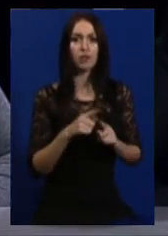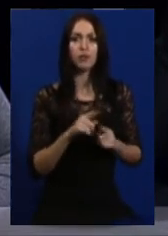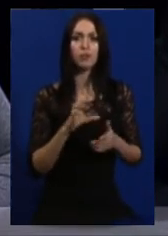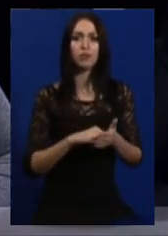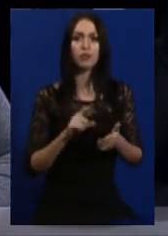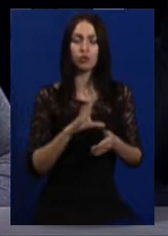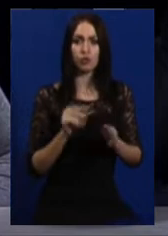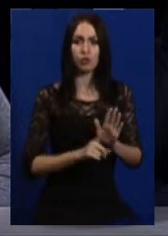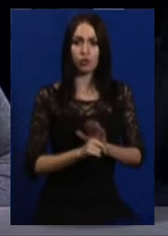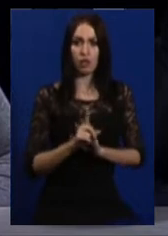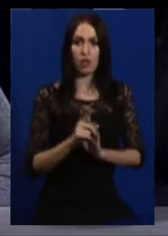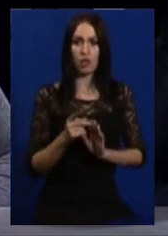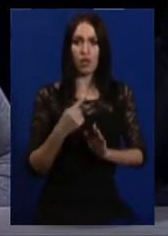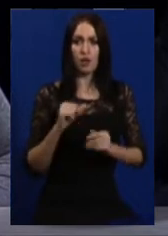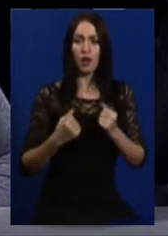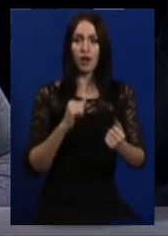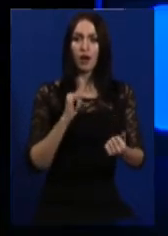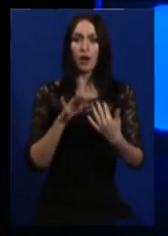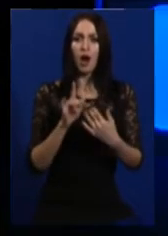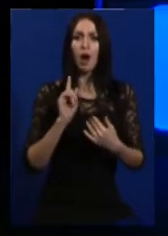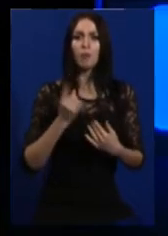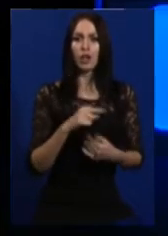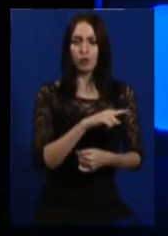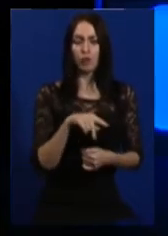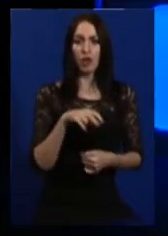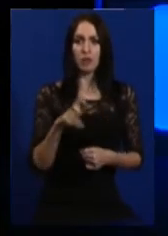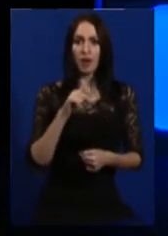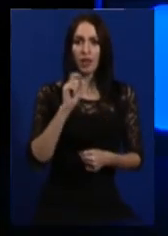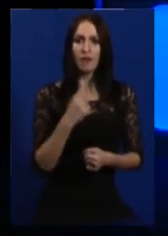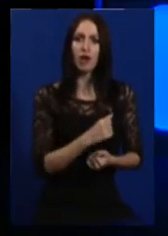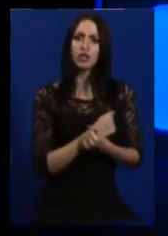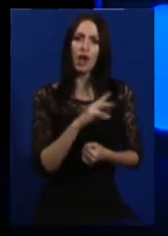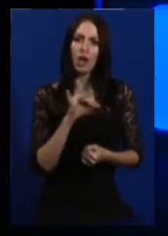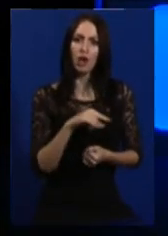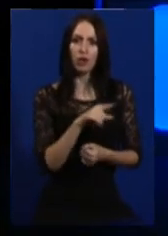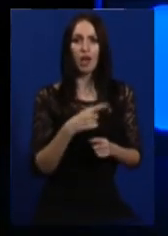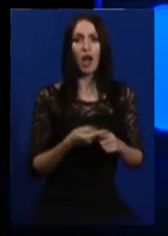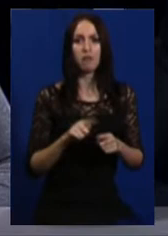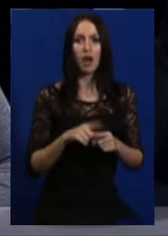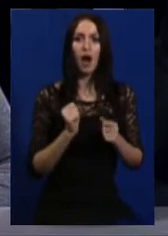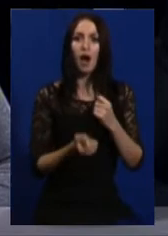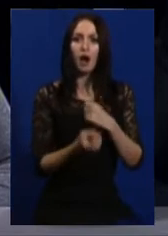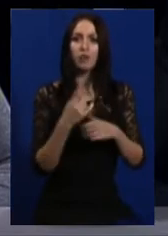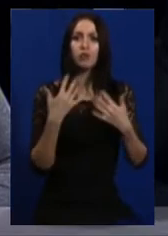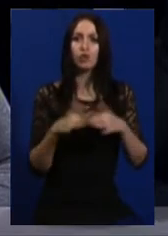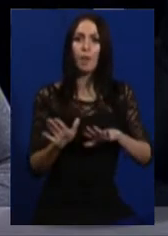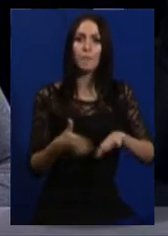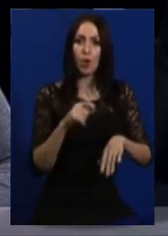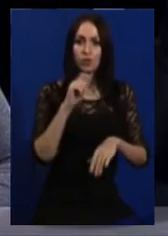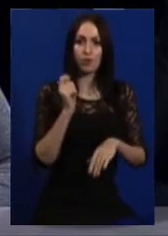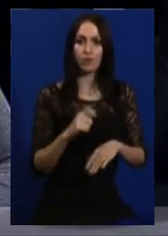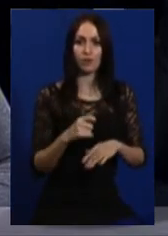начиналось почему эти ребята пошли на войну жалеют ли они об этом оказавшись уже после войны в этой